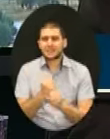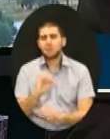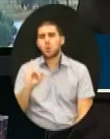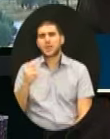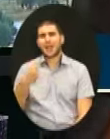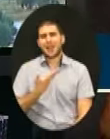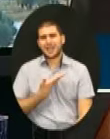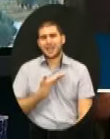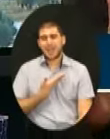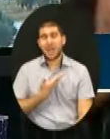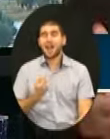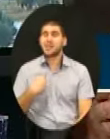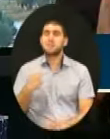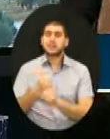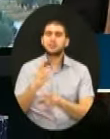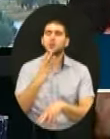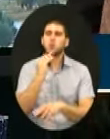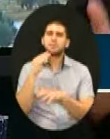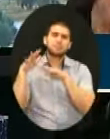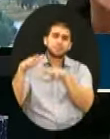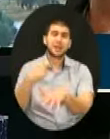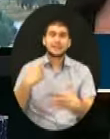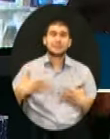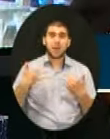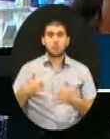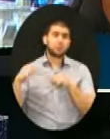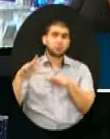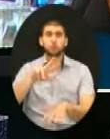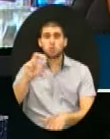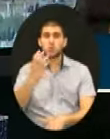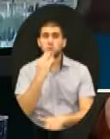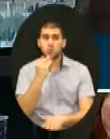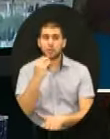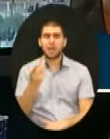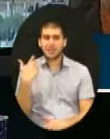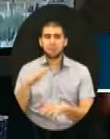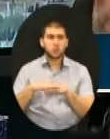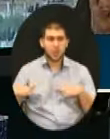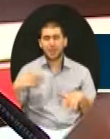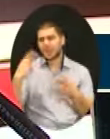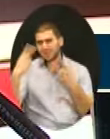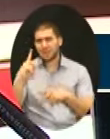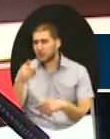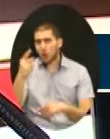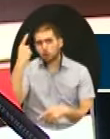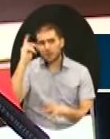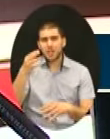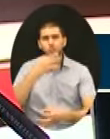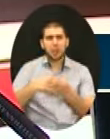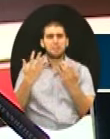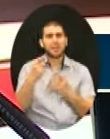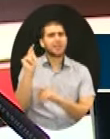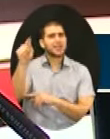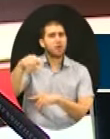גליק, אני מתעסק בעליית יהודים. אני שמח, היום עלו 300 יהודים, העלייה עברה בשקט. בסדר, זה הבנתי, אבל אתה לא נותן לי תשובה לשאלה, מתי